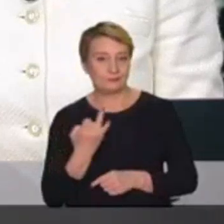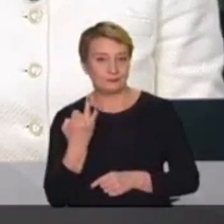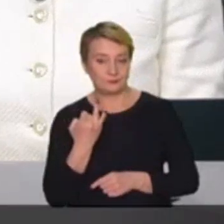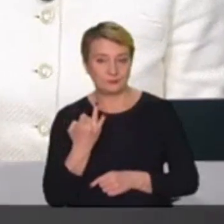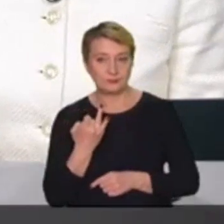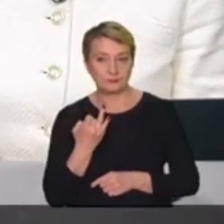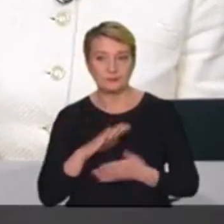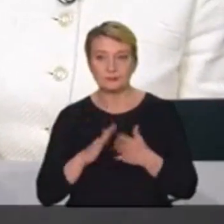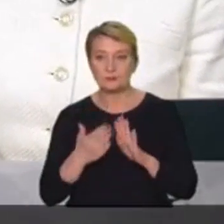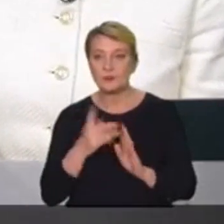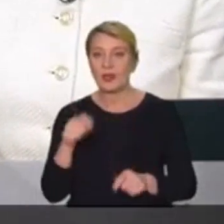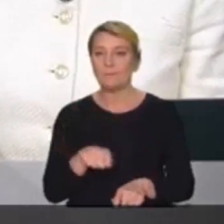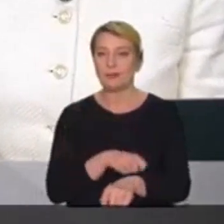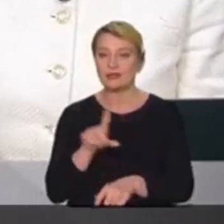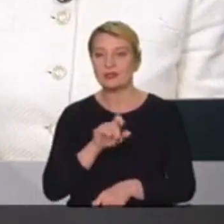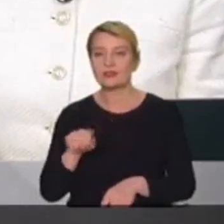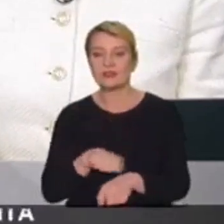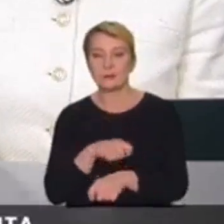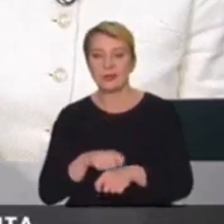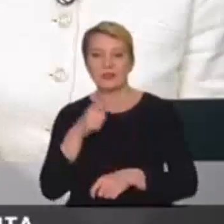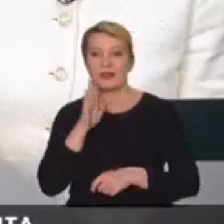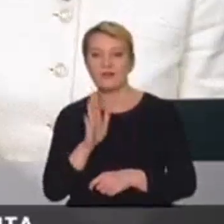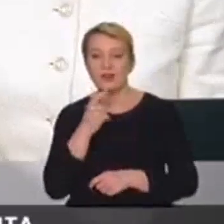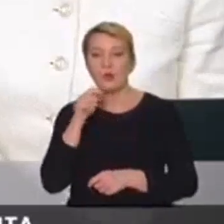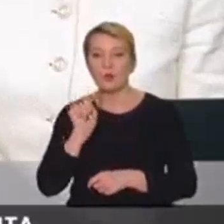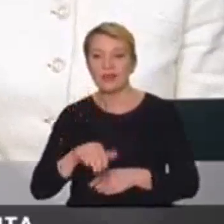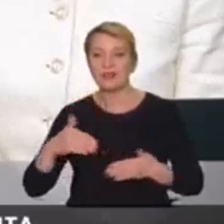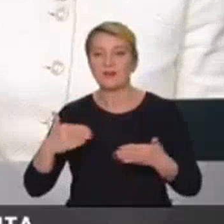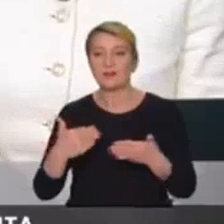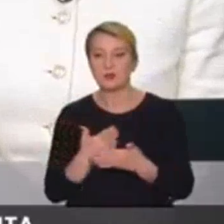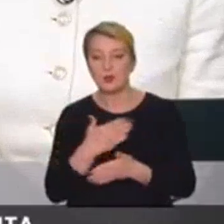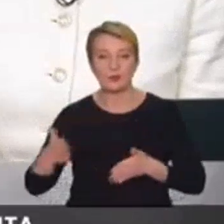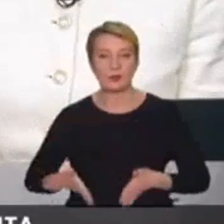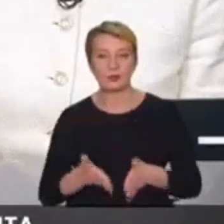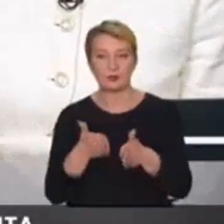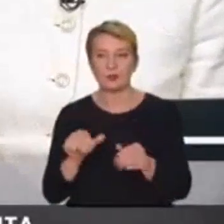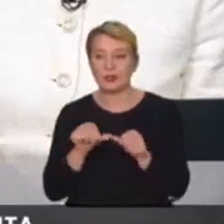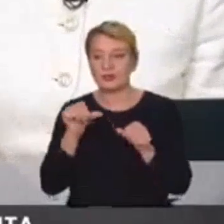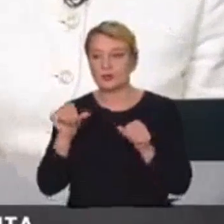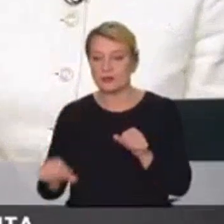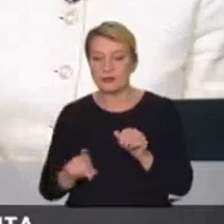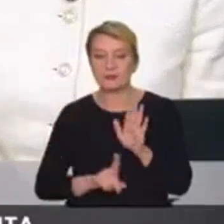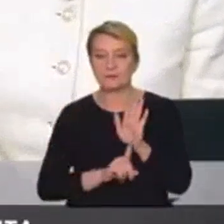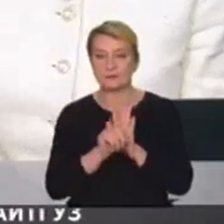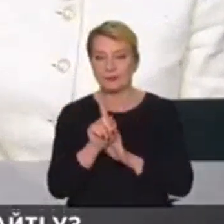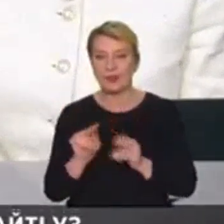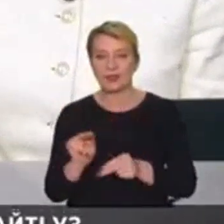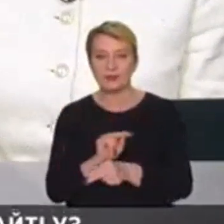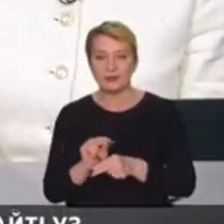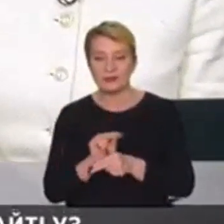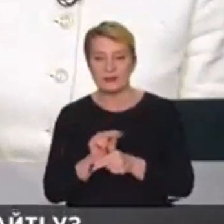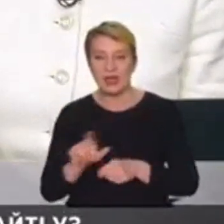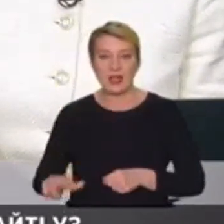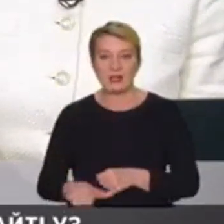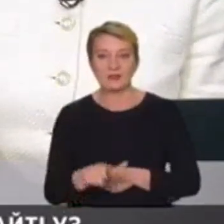і метр за метром в Україні відновлюють дороги. Зокрема, розпочався ямковий ремонт траси Київ-Чоп. Вона